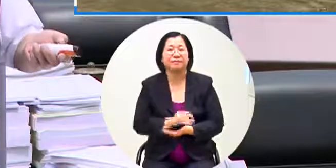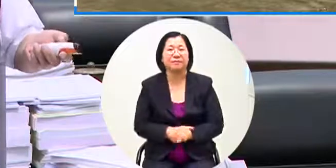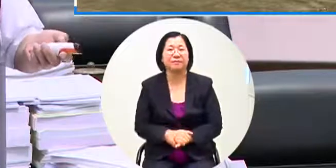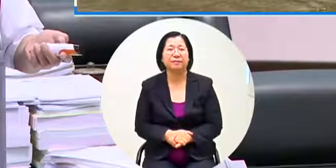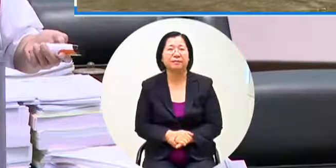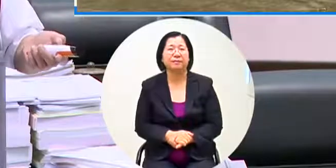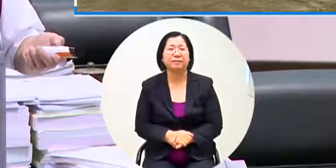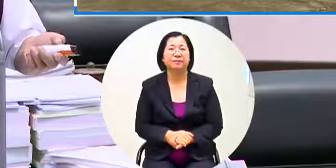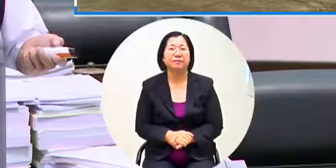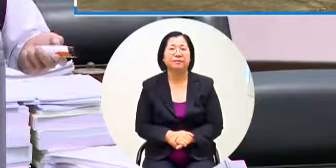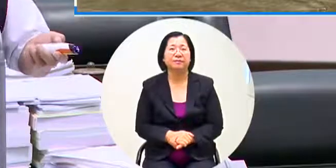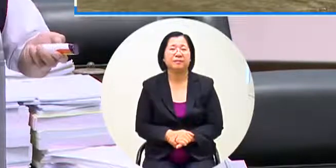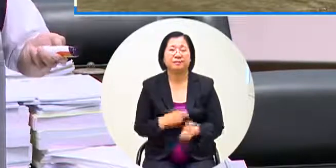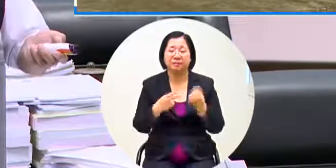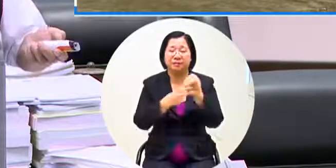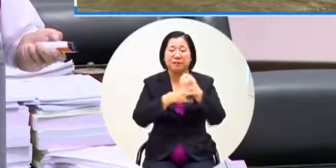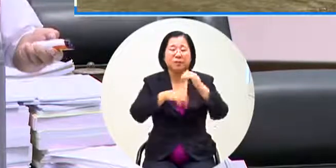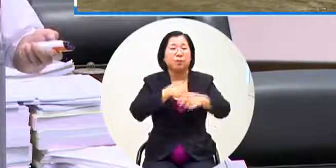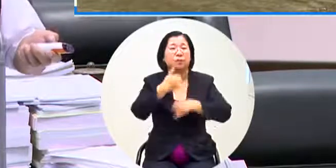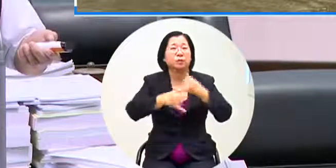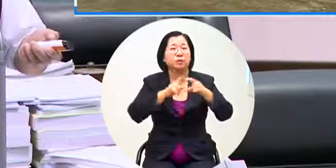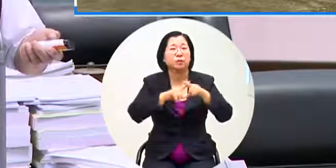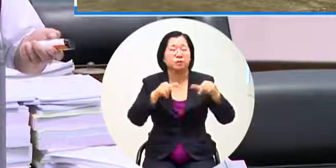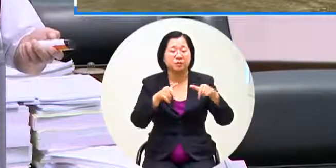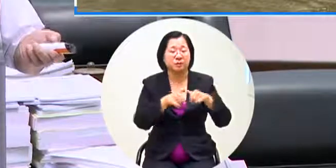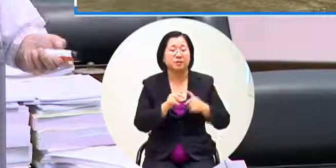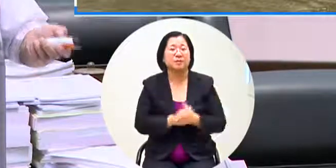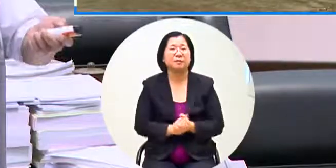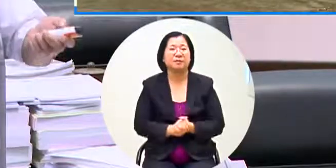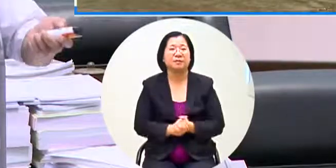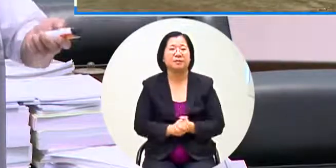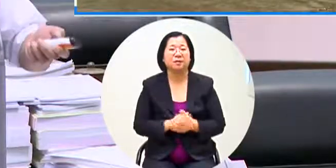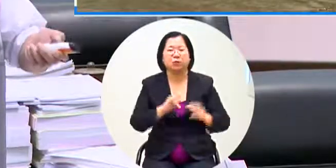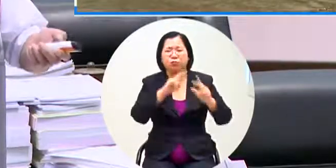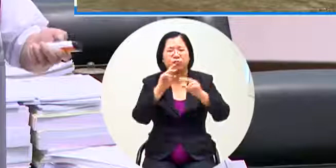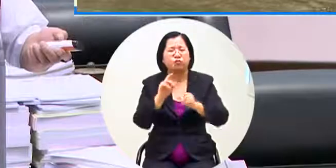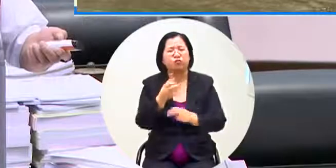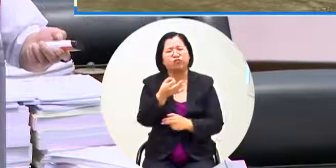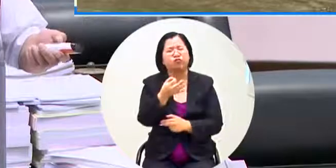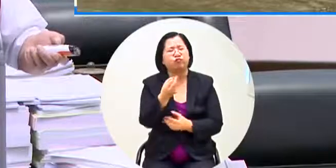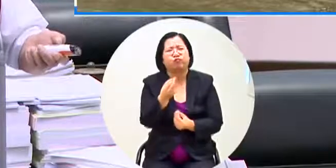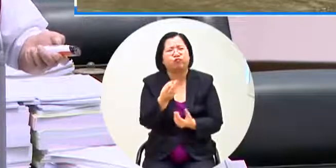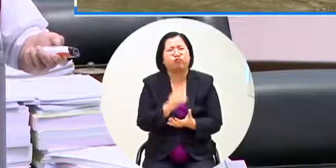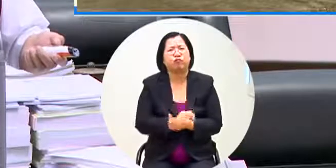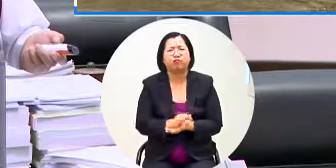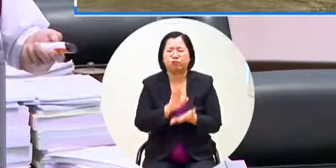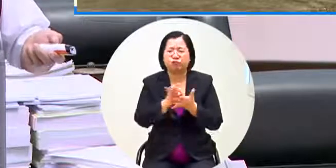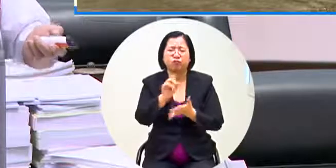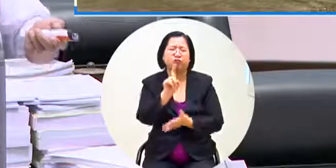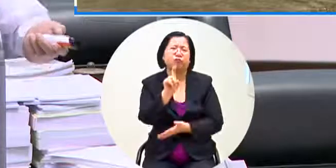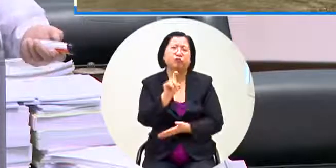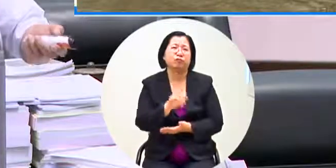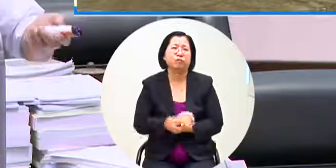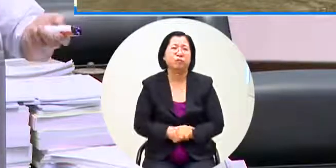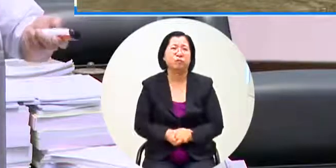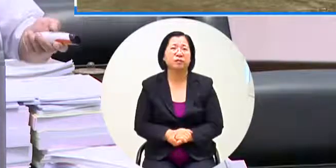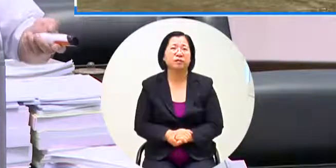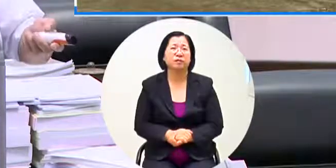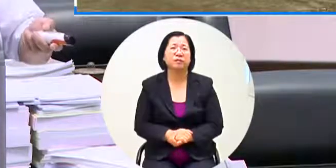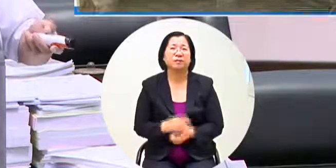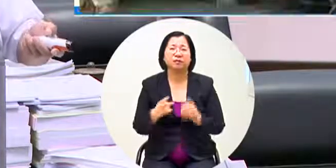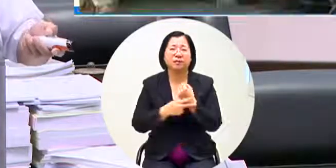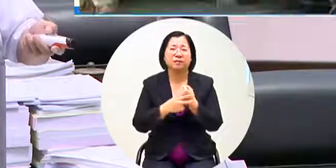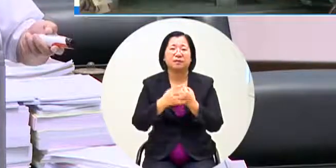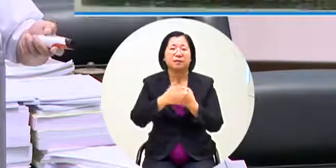心。吼、哦，无怎样修缮，啊嘛无法度使用，啊所以一进立定办公室，拢全过伫即个